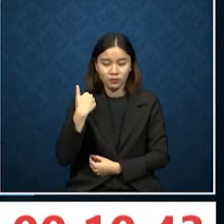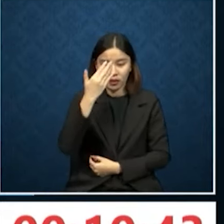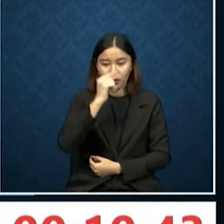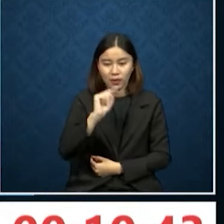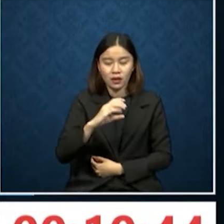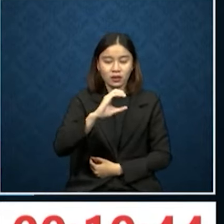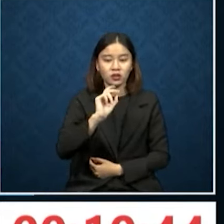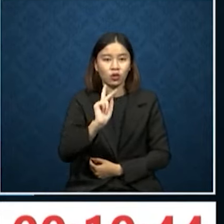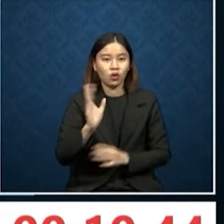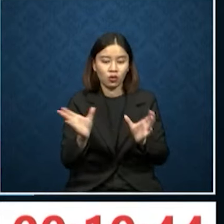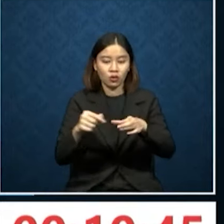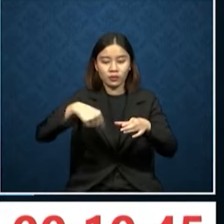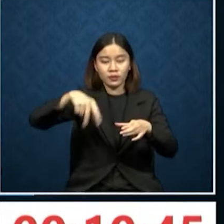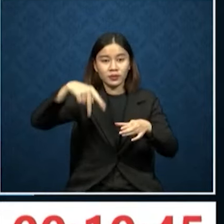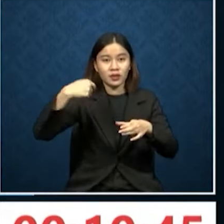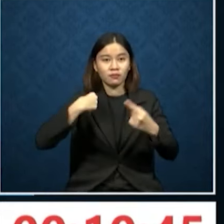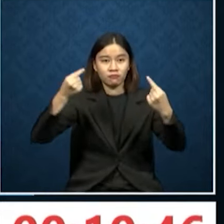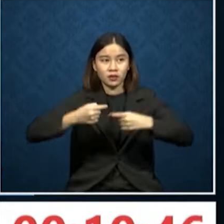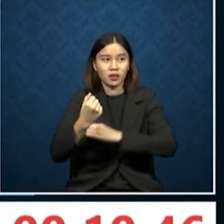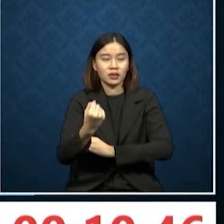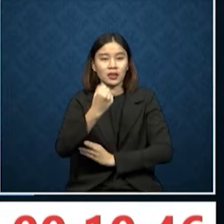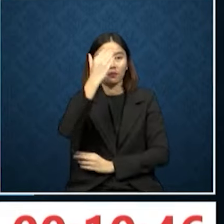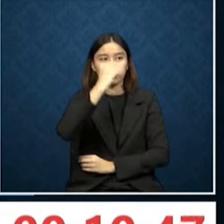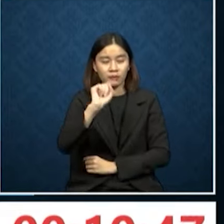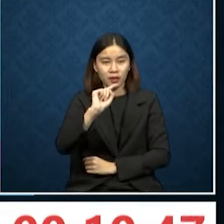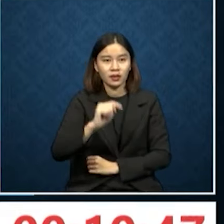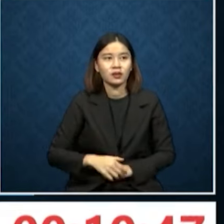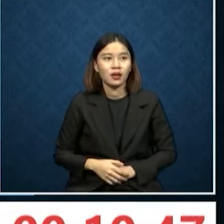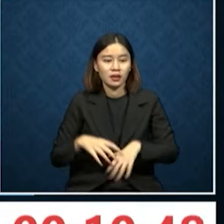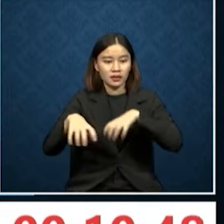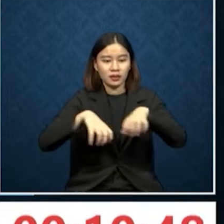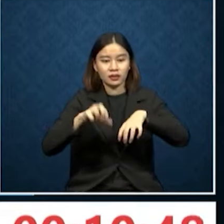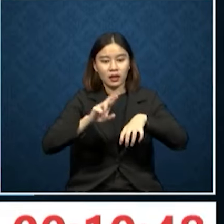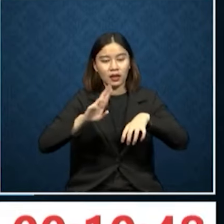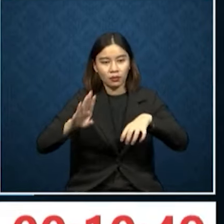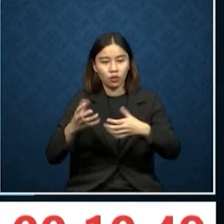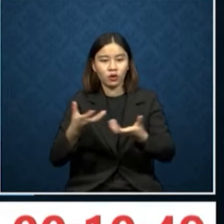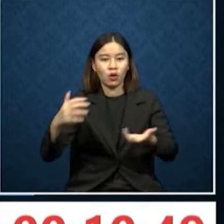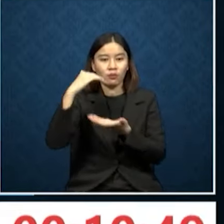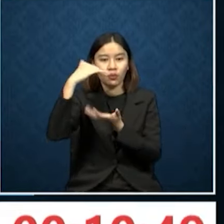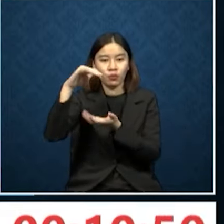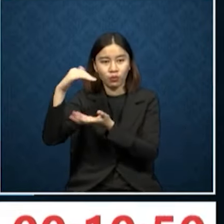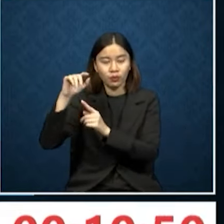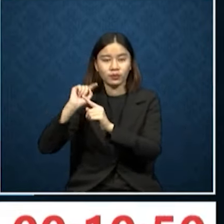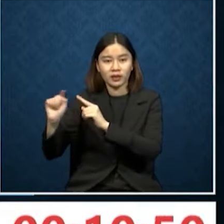ริงชก.พญานาคราชตั้งด่านเข้มงวดนั้นก็เพื่อจัดระบบขนส่งสินค้า